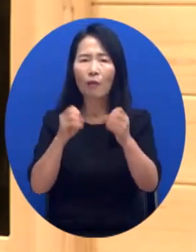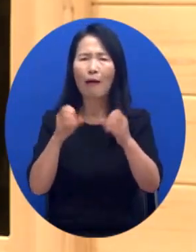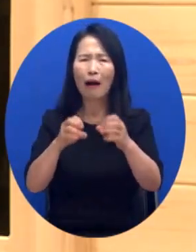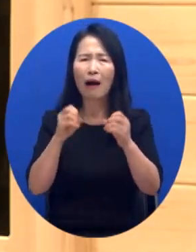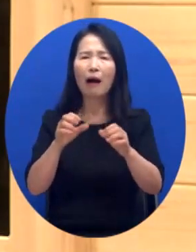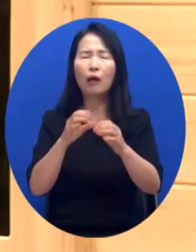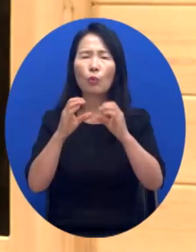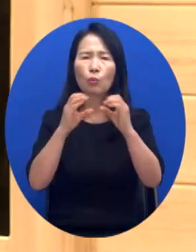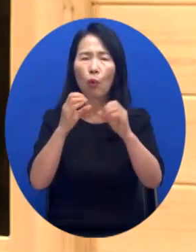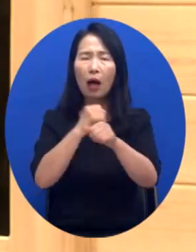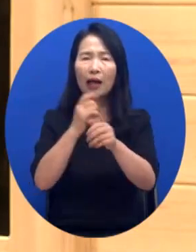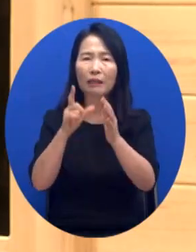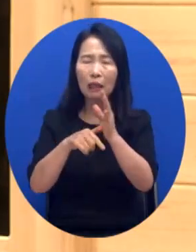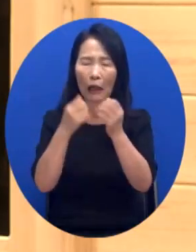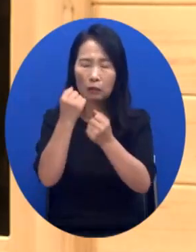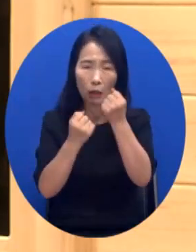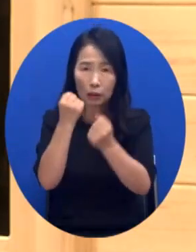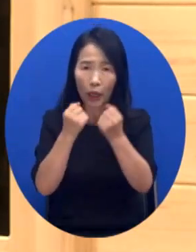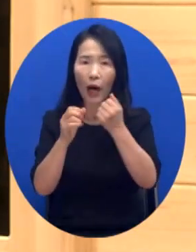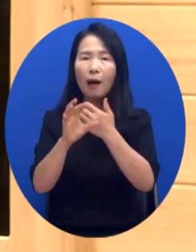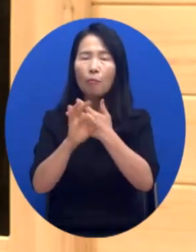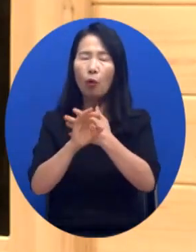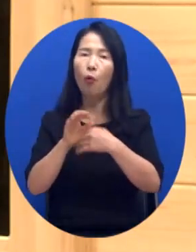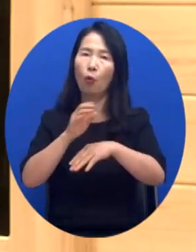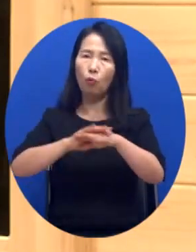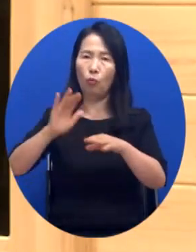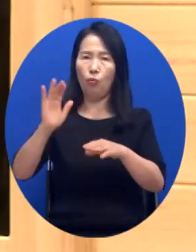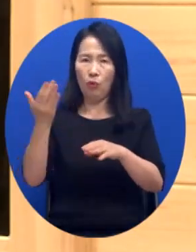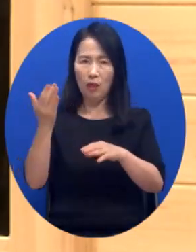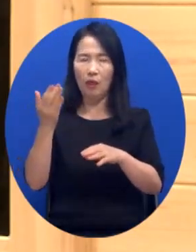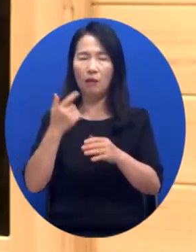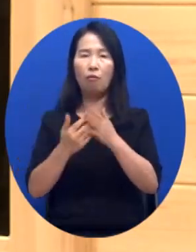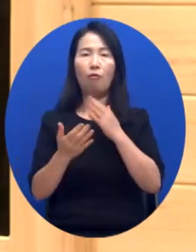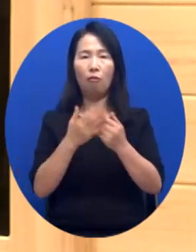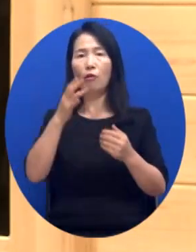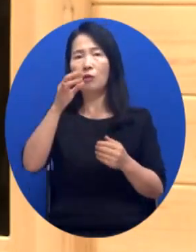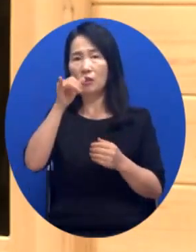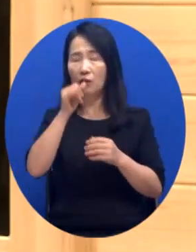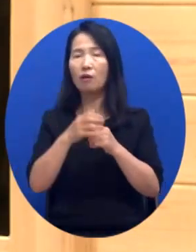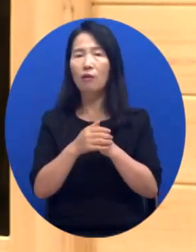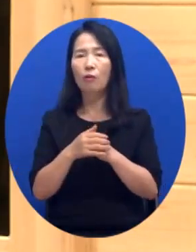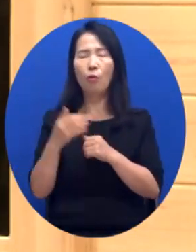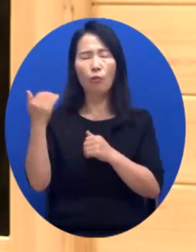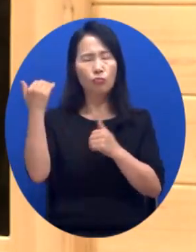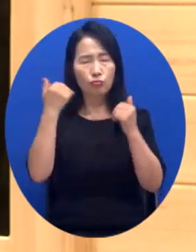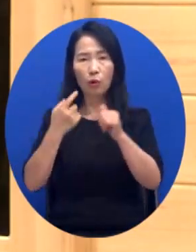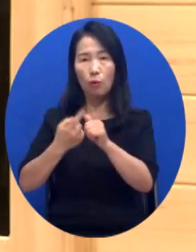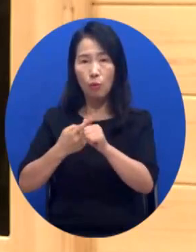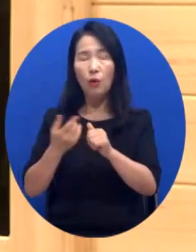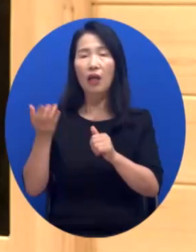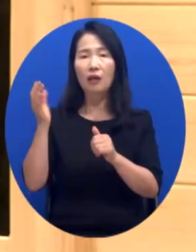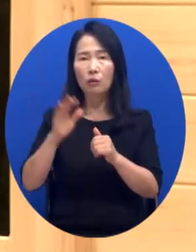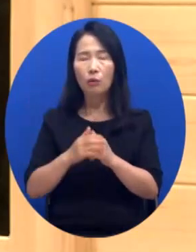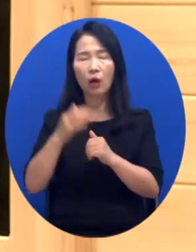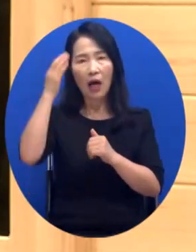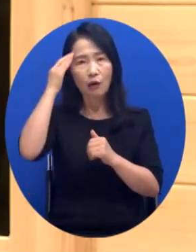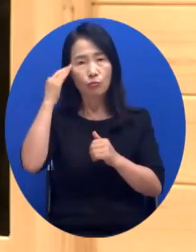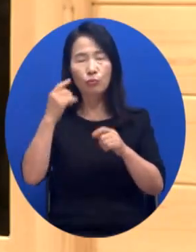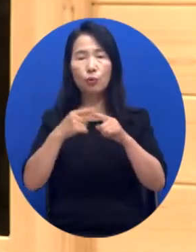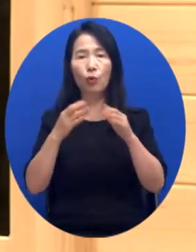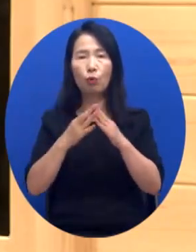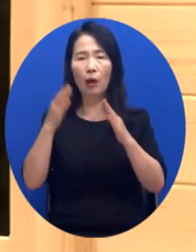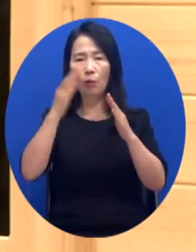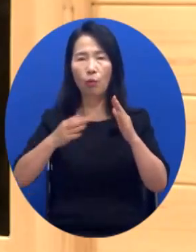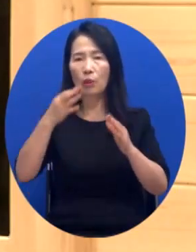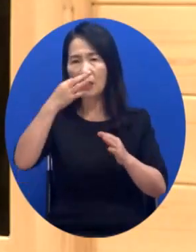대화하고 소통하고 설득하면 저는 된다는 걸 봤습니다. 저는 뭐 누가 욕을 하더라도 한국교회 공익과